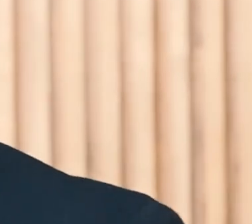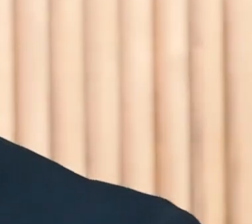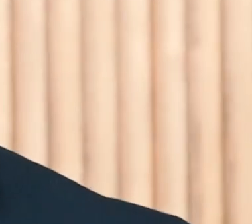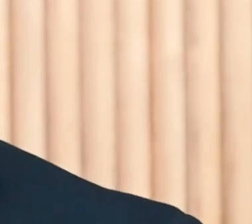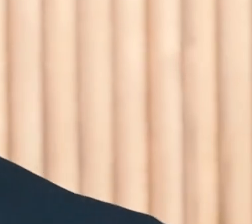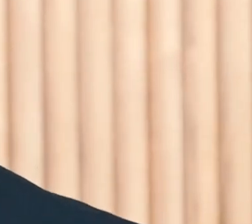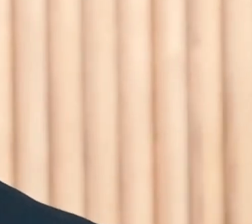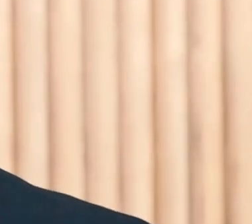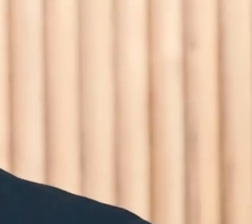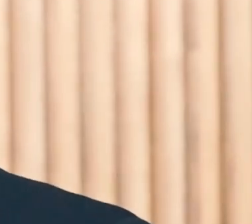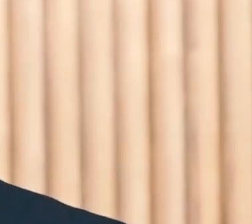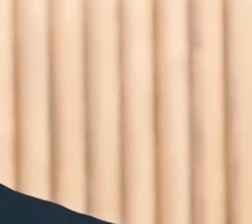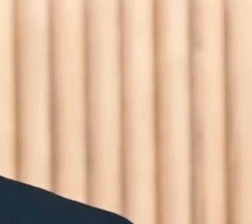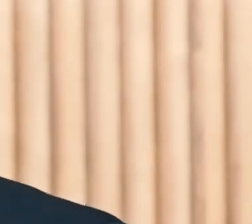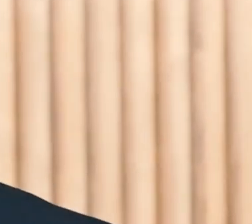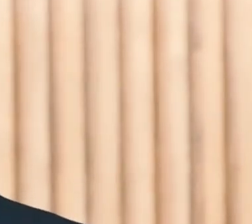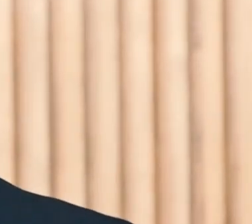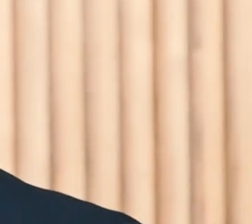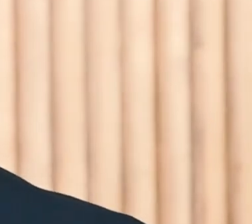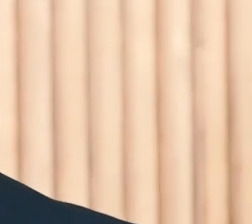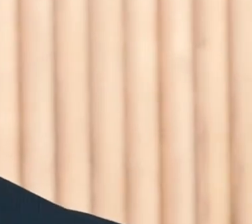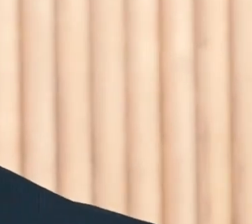vachazarurwazve, vanhu vanomuka